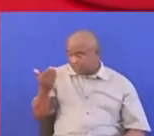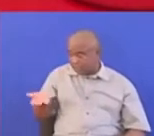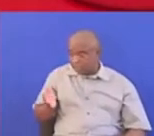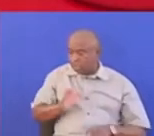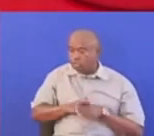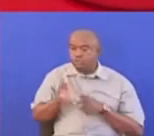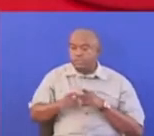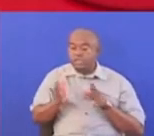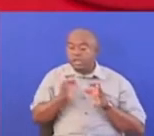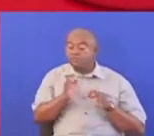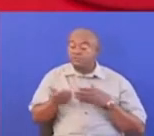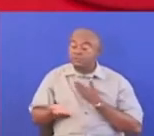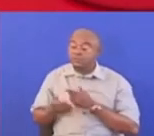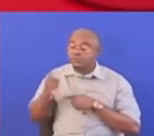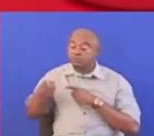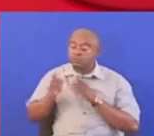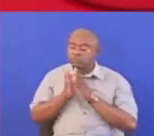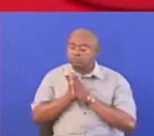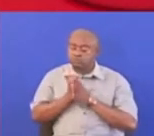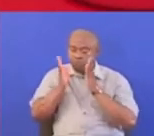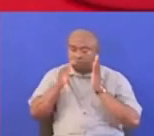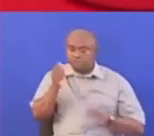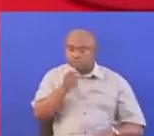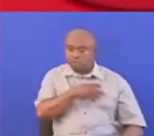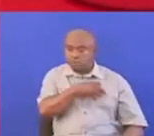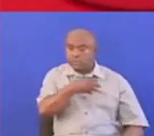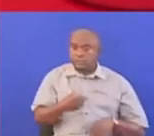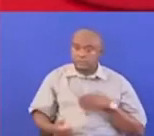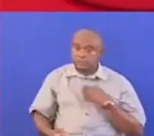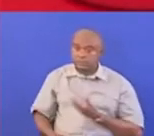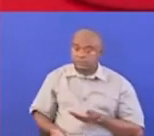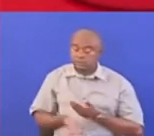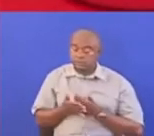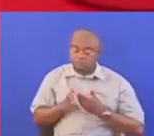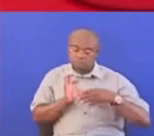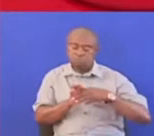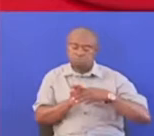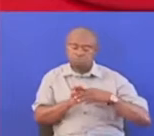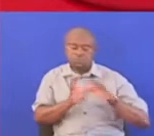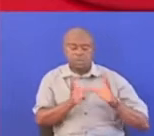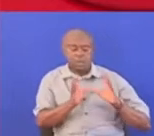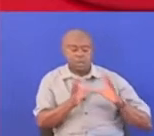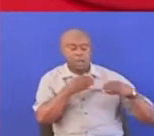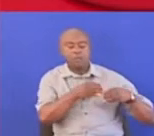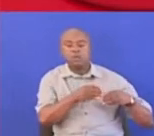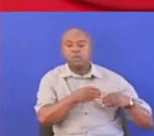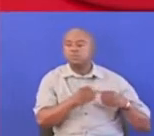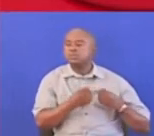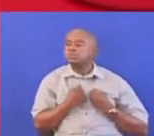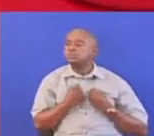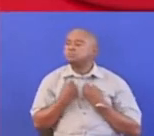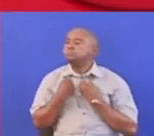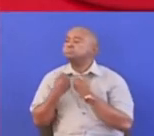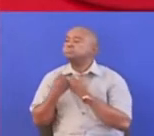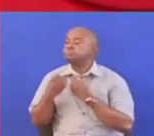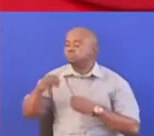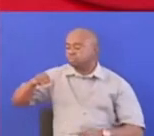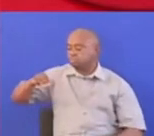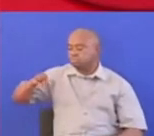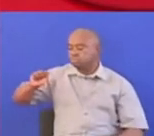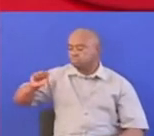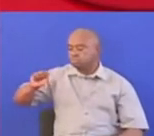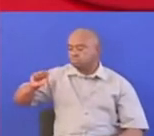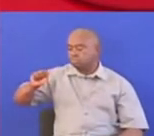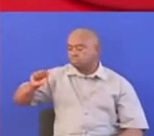hii kuendelea kumshukuru Mheshimiwa Waziri kwa kuungana na kamati na kwenda Mbarali na kuona